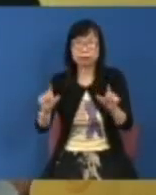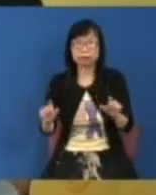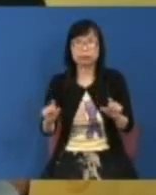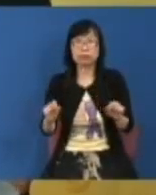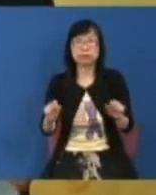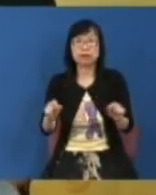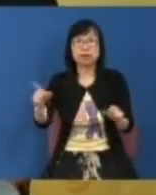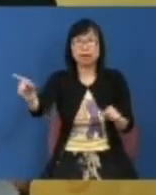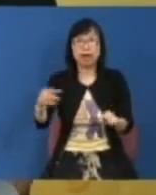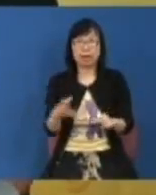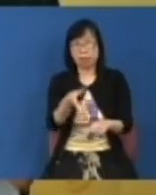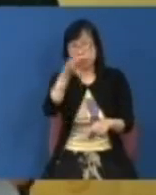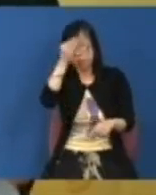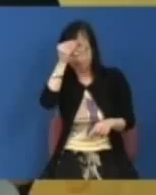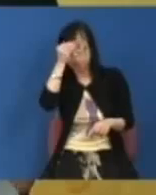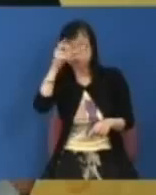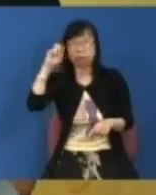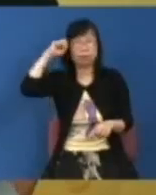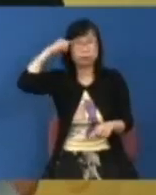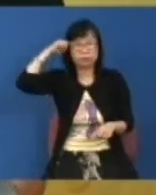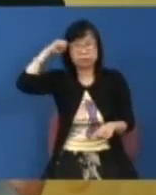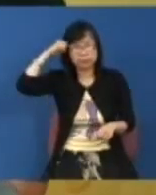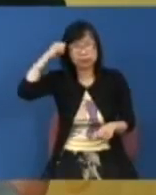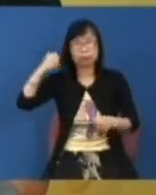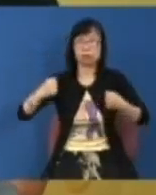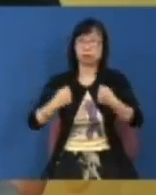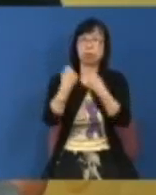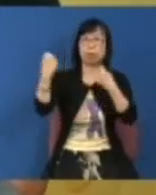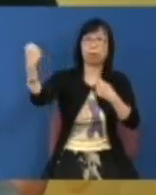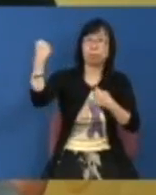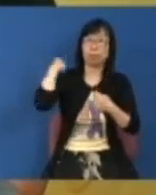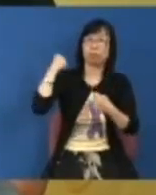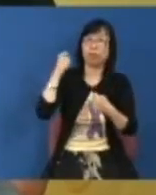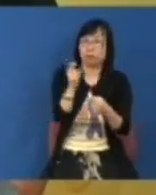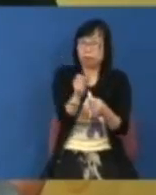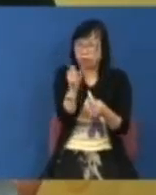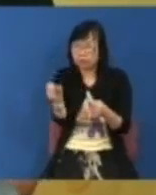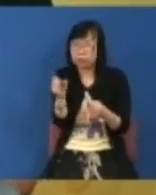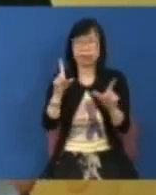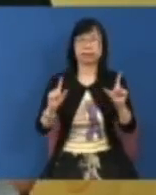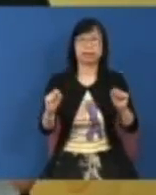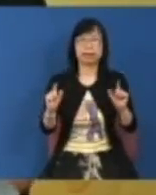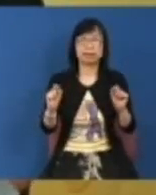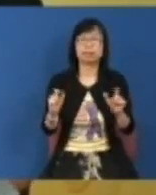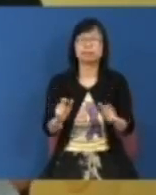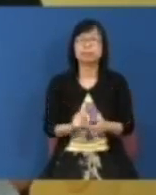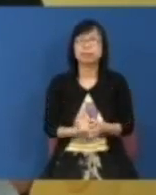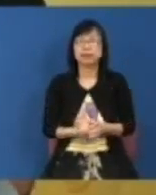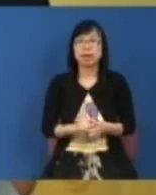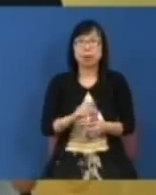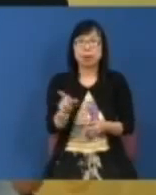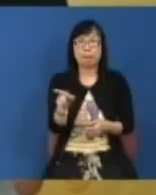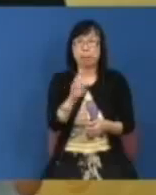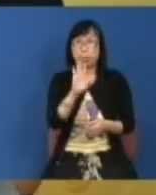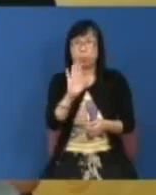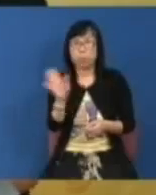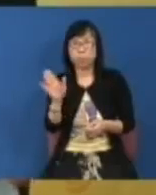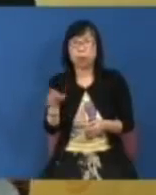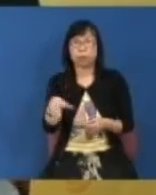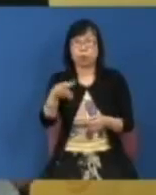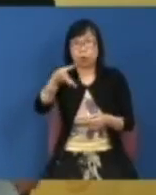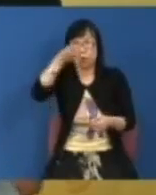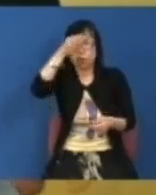學術研究裏面對於暴力這個字的一個解釋或者定義。當然你不會在主流媒體裏面跟你很學術